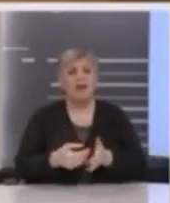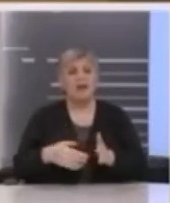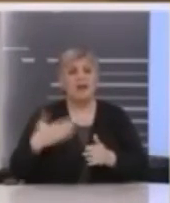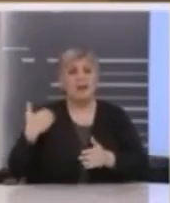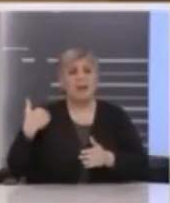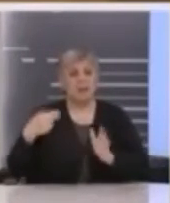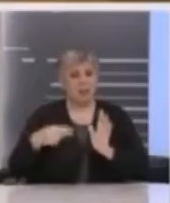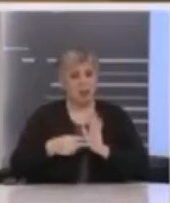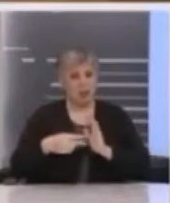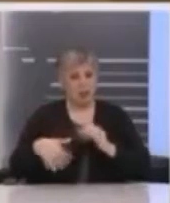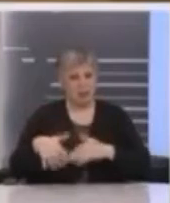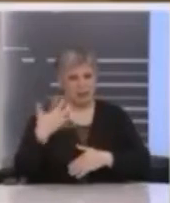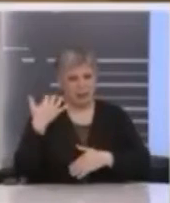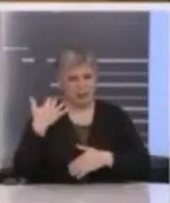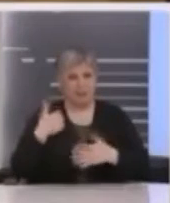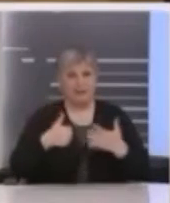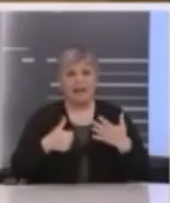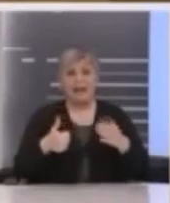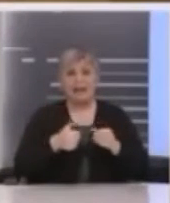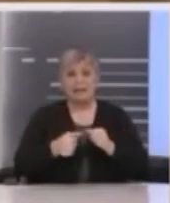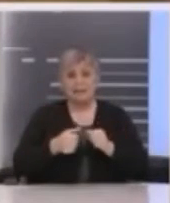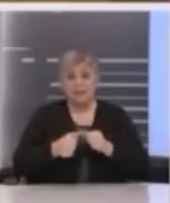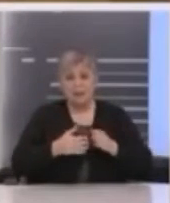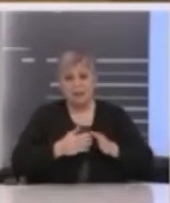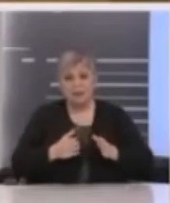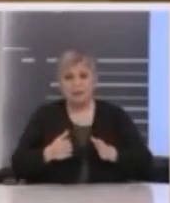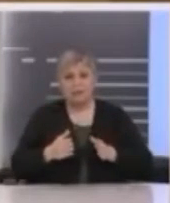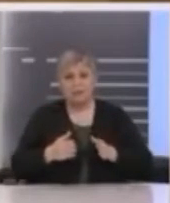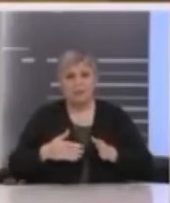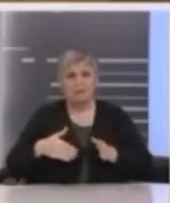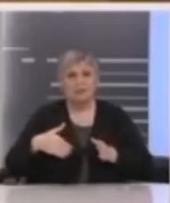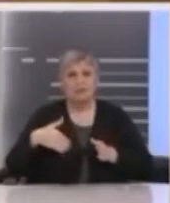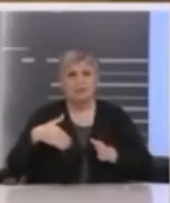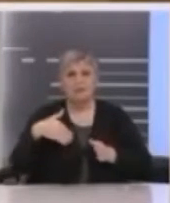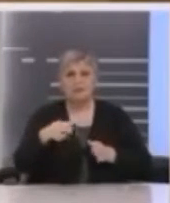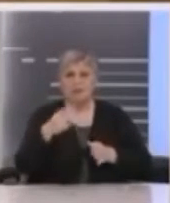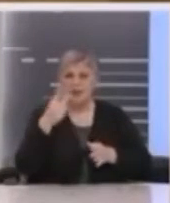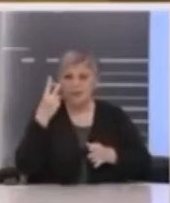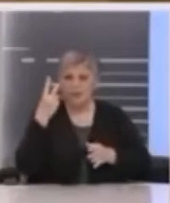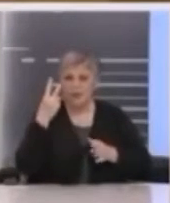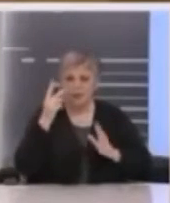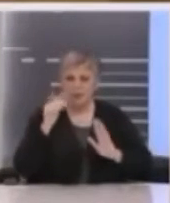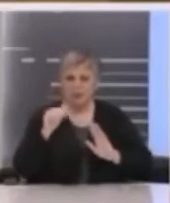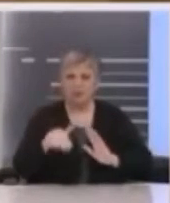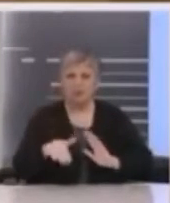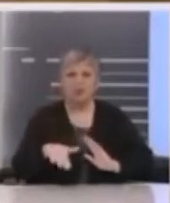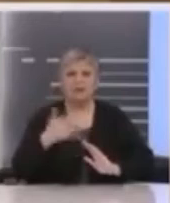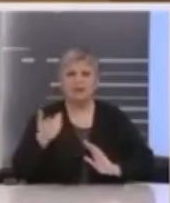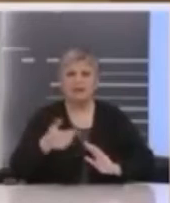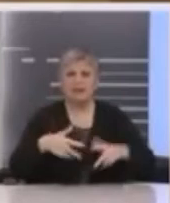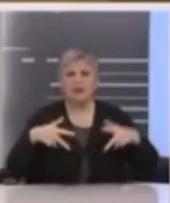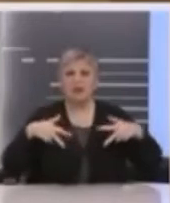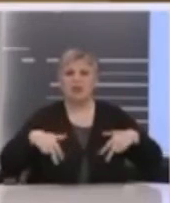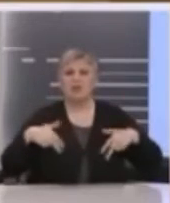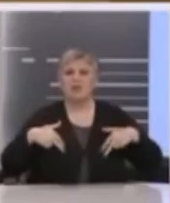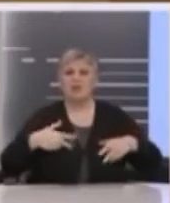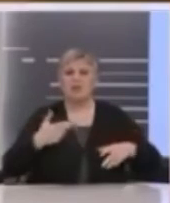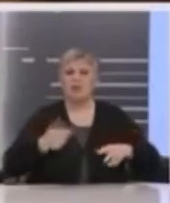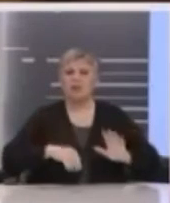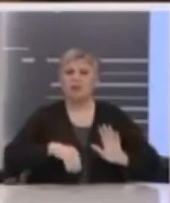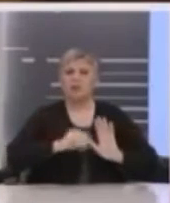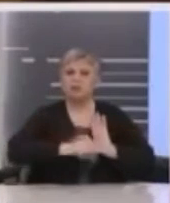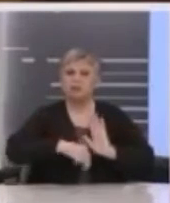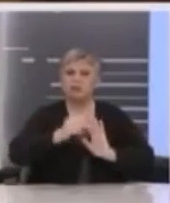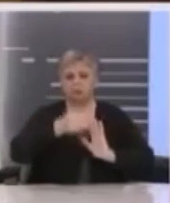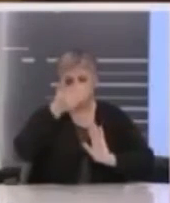2015 έχει γίνει η άτακτη στροφή και η κυβέρνηση τα έχει συμφωνήσει όλα, τα έχει δώσει όλα και